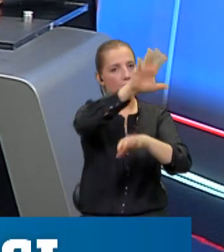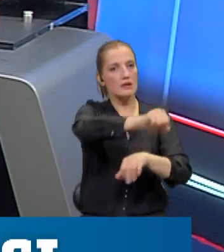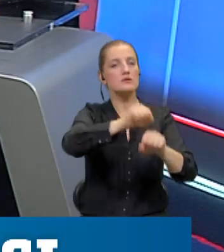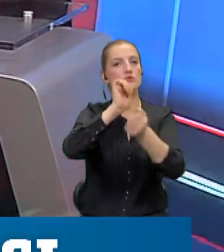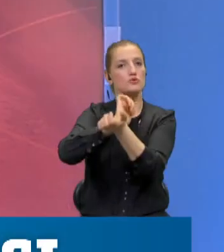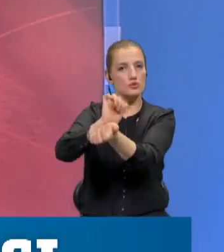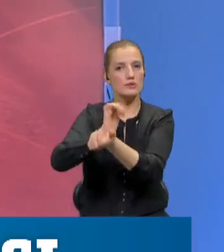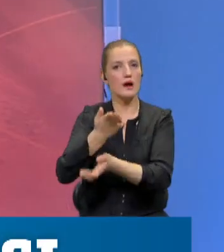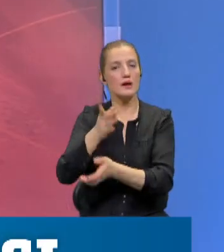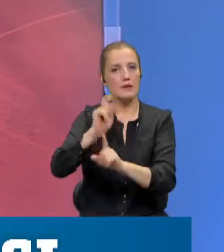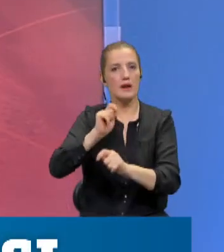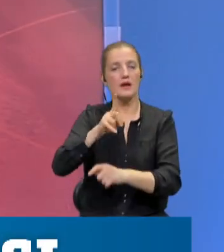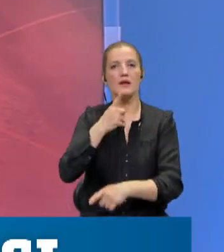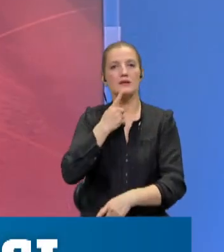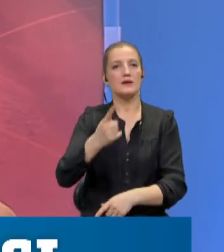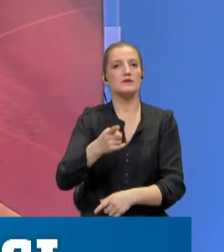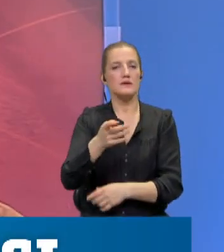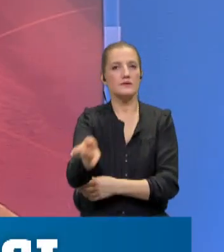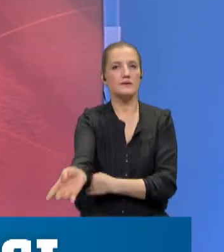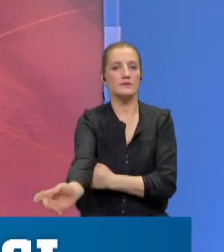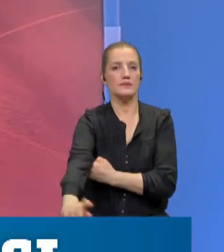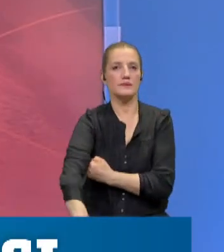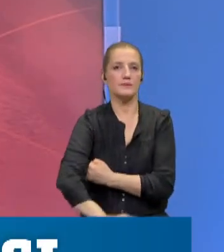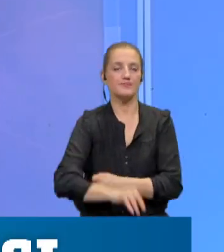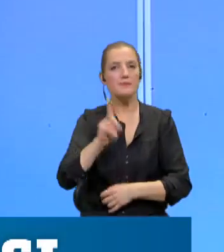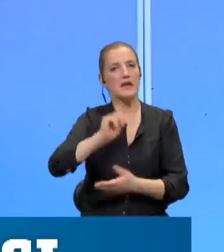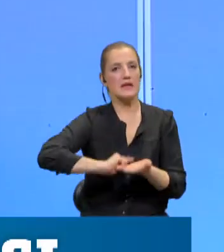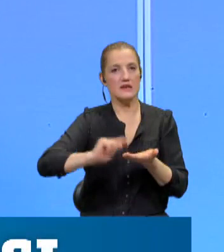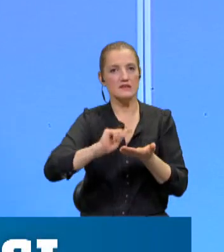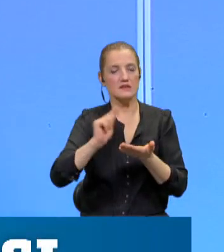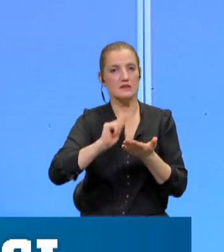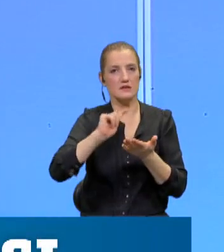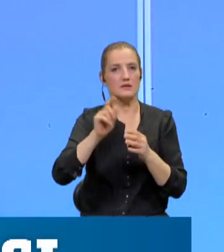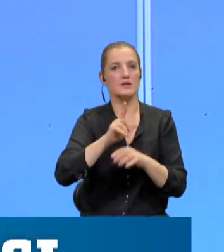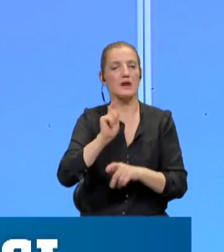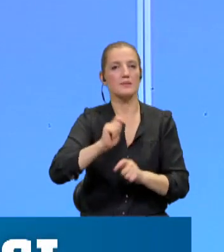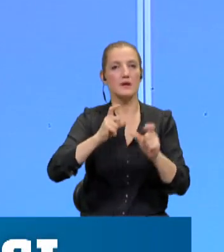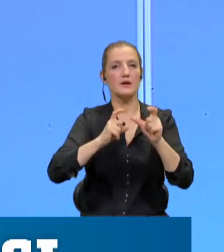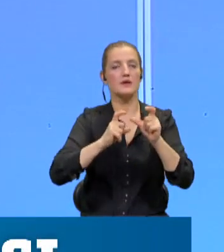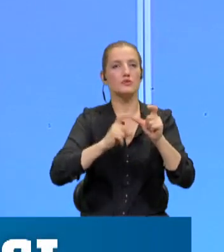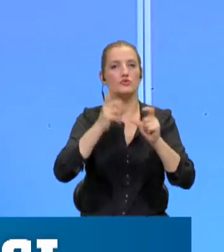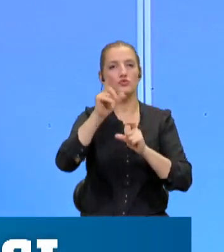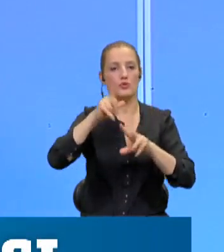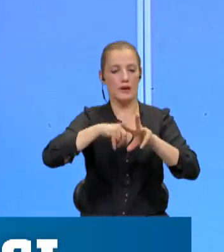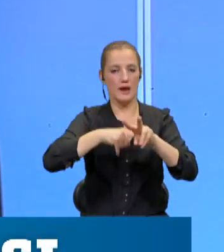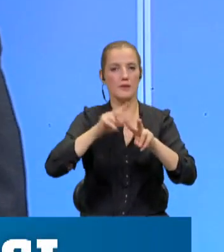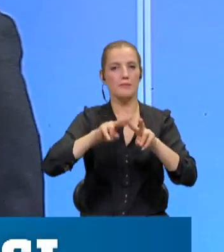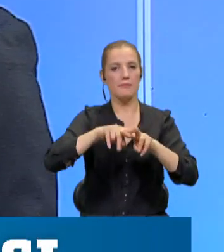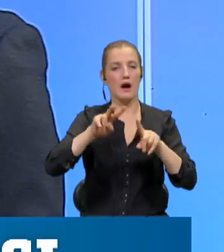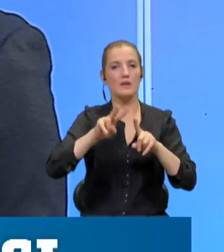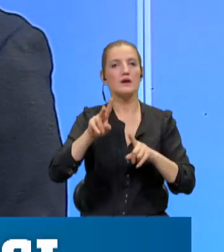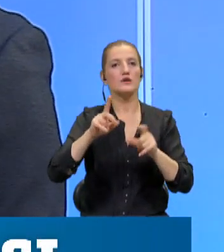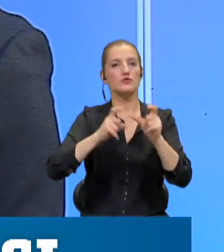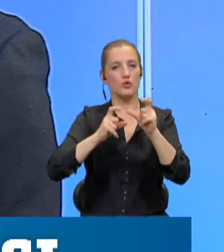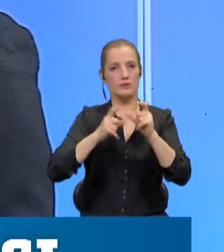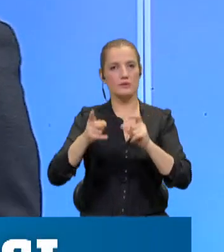tutuklanır dersin ki işte bu kişi şu şekilde beyaz geçen şöyle bir yazı yazdım Acaba Sayın Süleyman Soylu da Cumhurbaşkanı